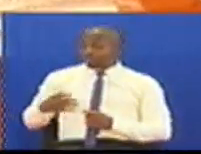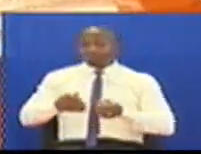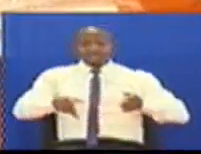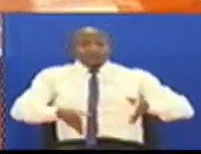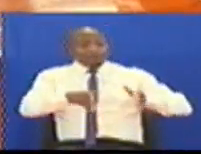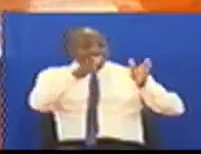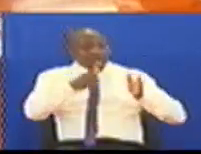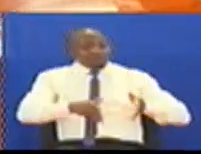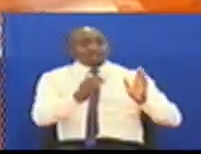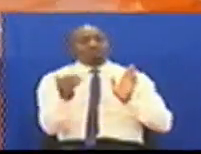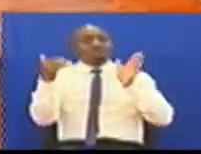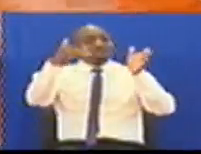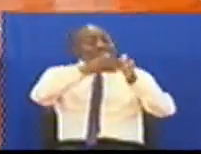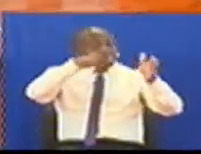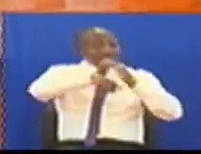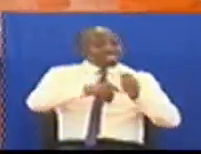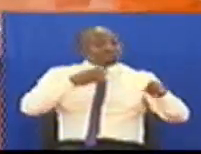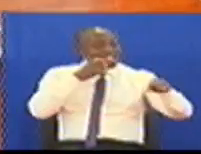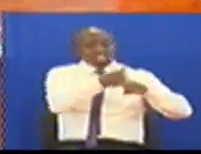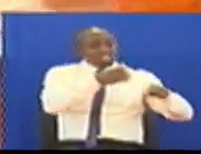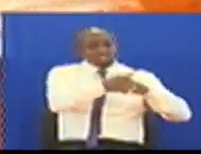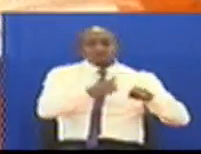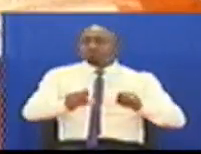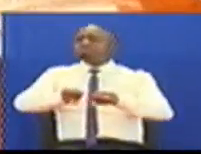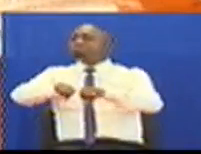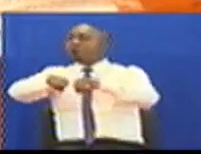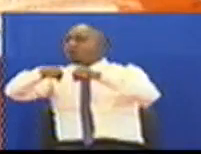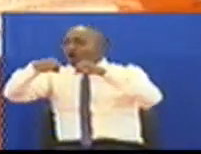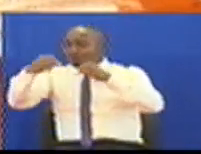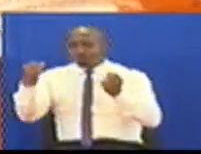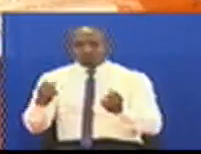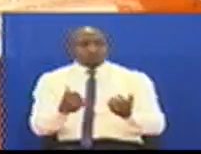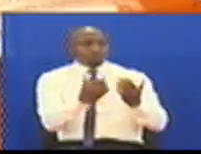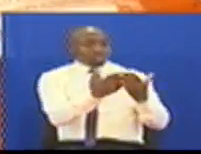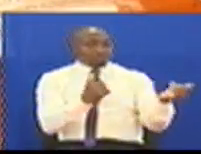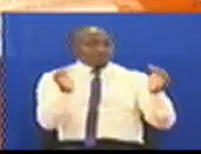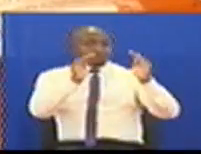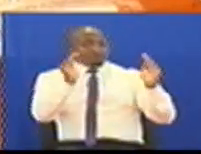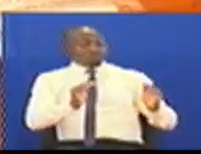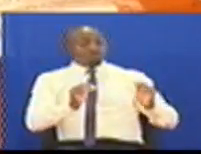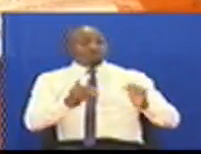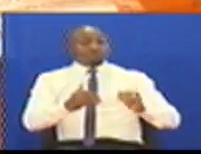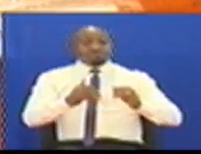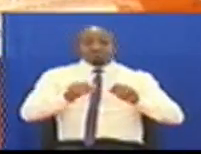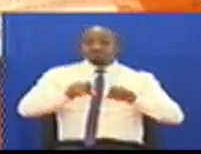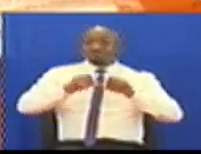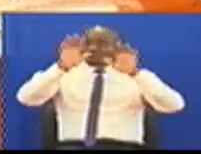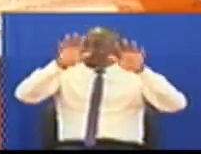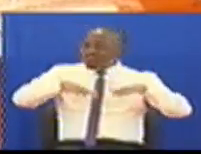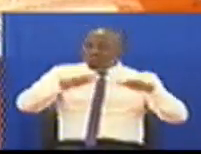kwenye hiyo machinjio ni barabara mbovu sana. Imeharibika kutokana na miundombinu ya mvua, lakini kutokana